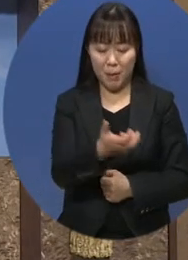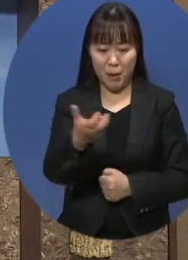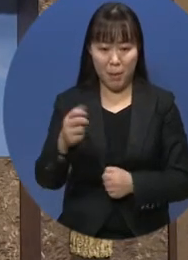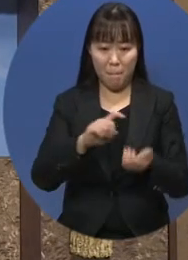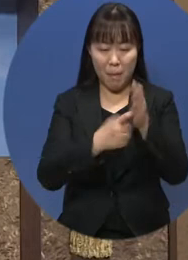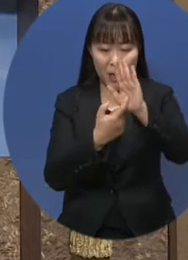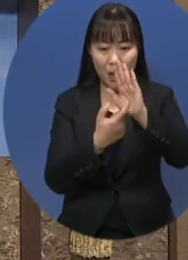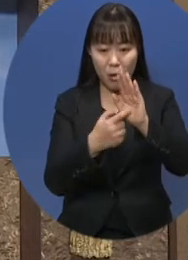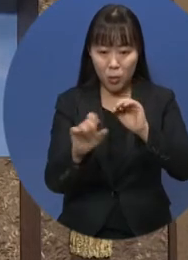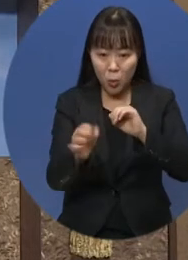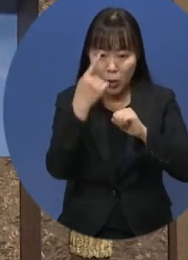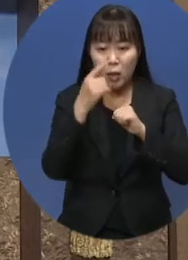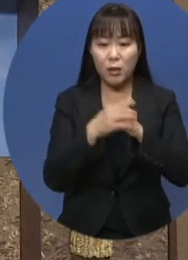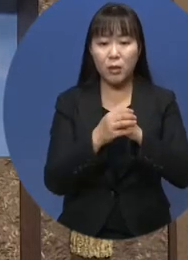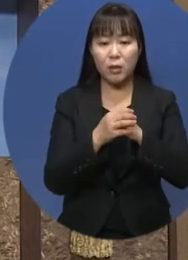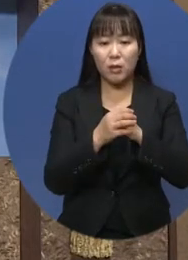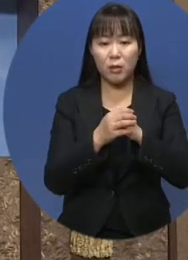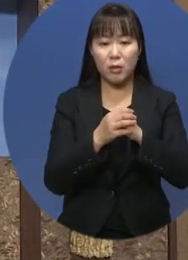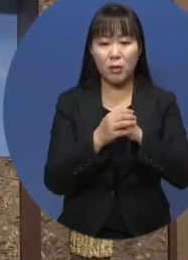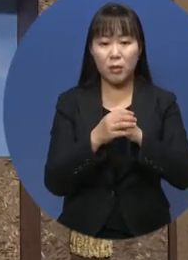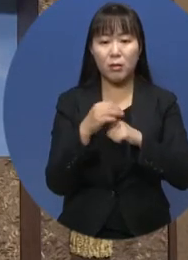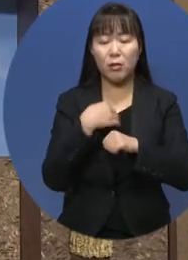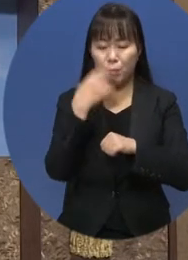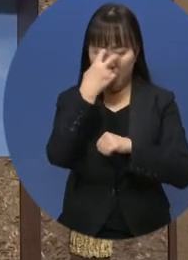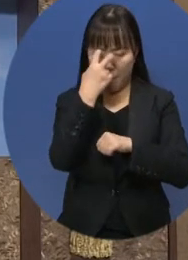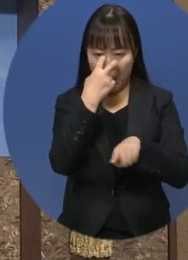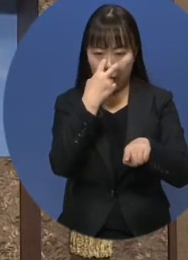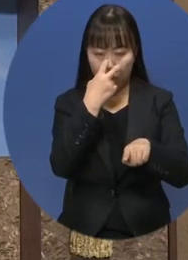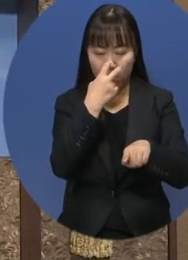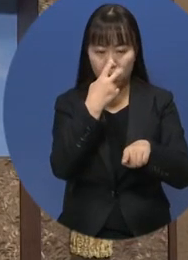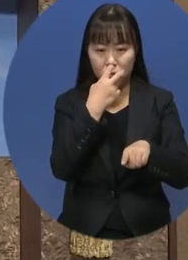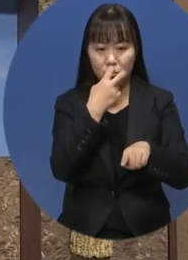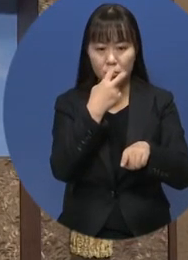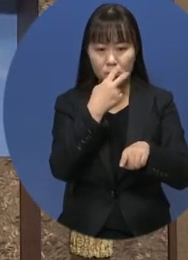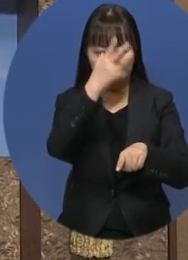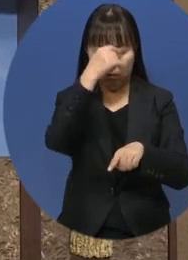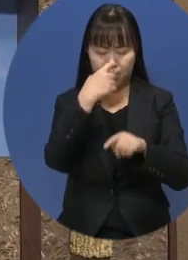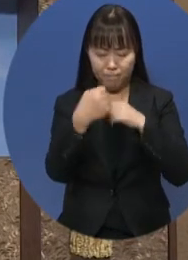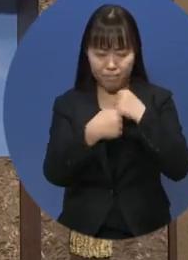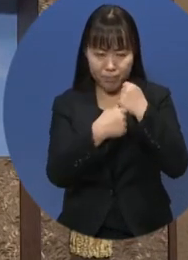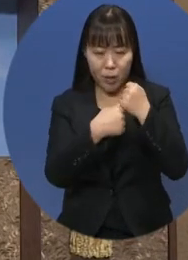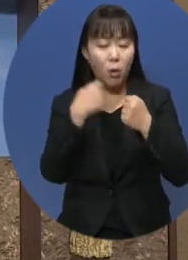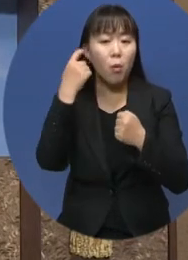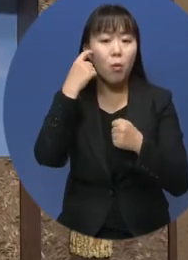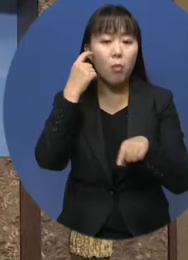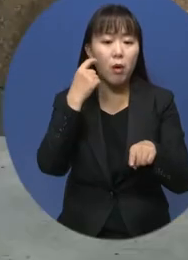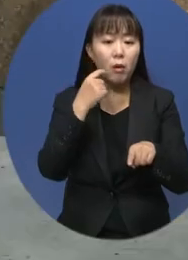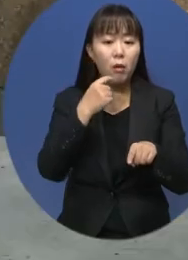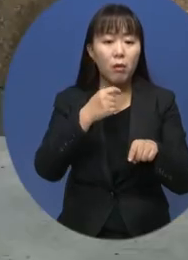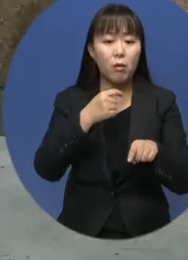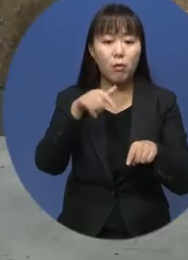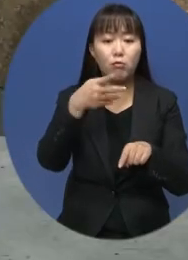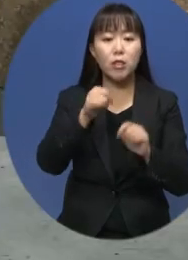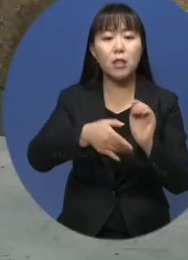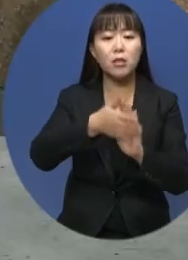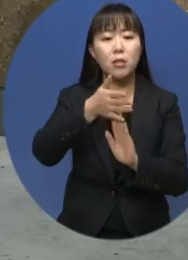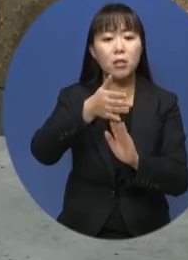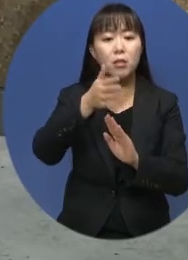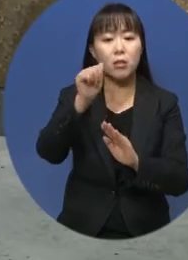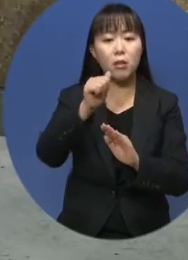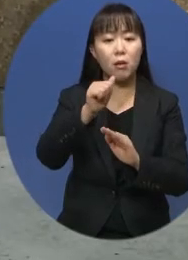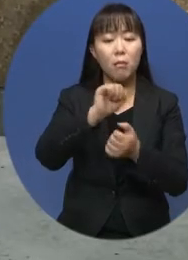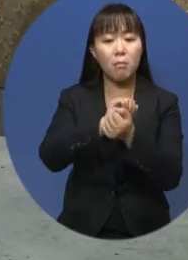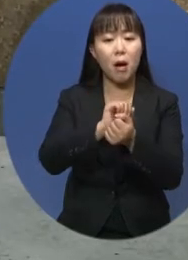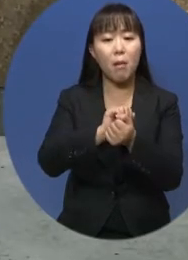발표한 바람에 예 수사대상에 도 올랐어요 수사대 수사대상에 왜 왝 우리 시장이 발표로 했냐